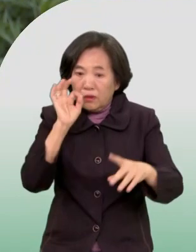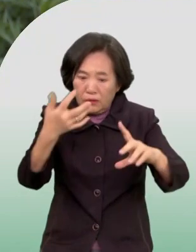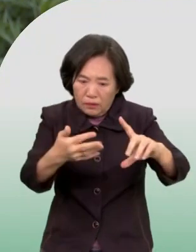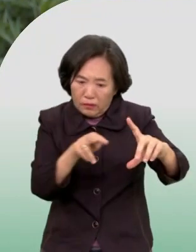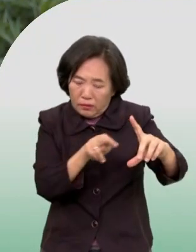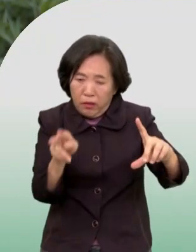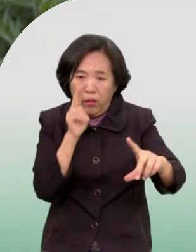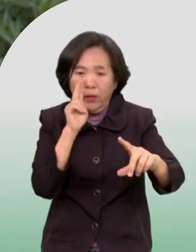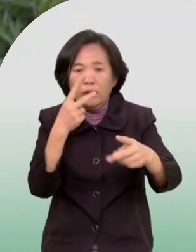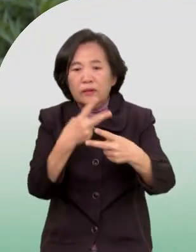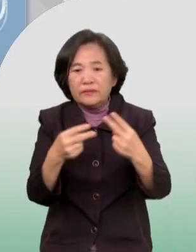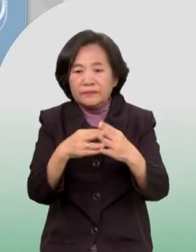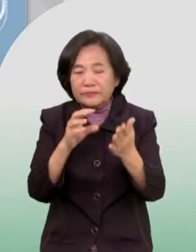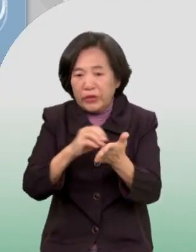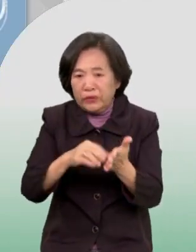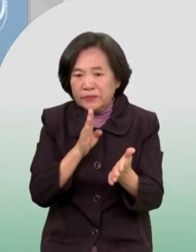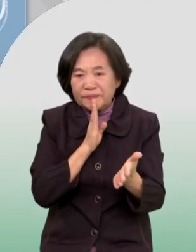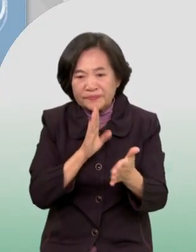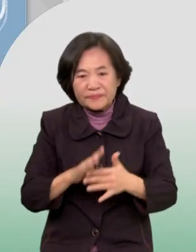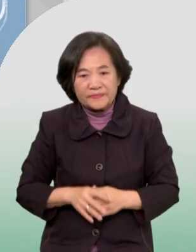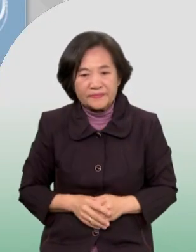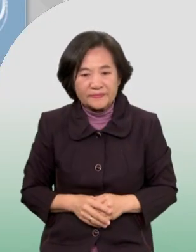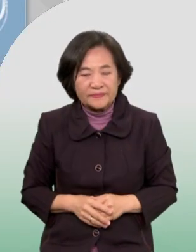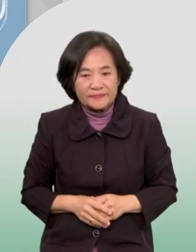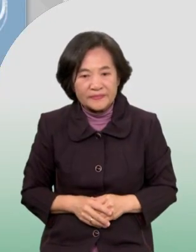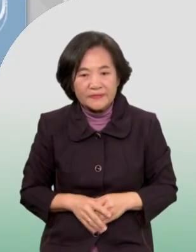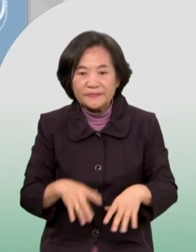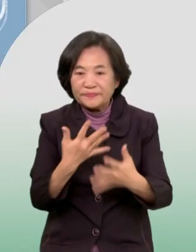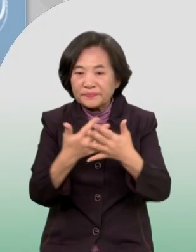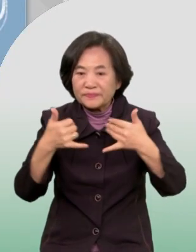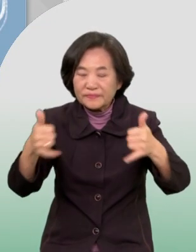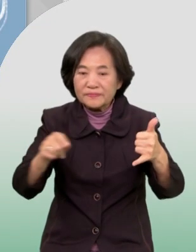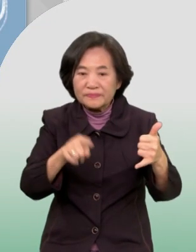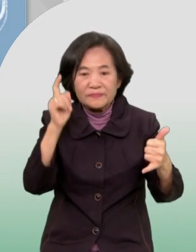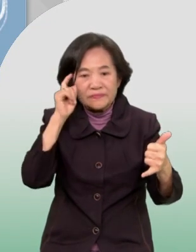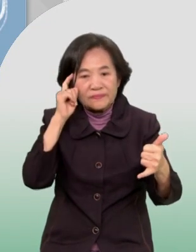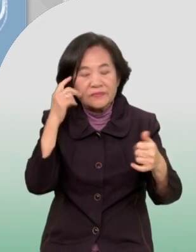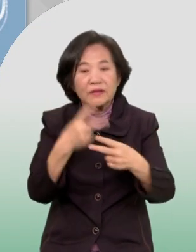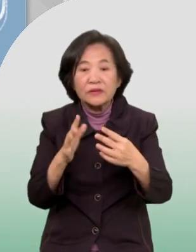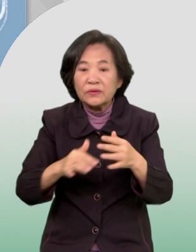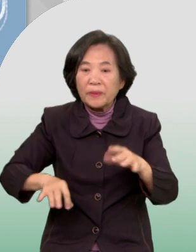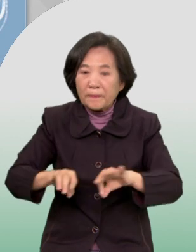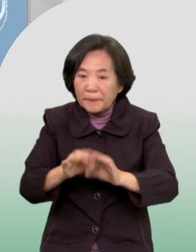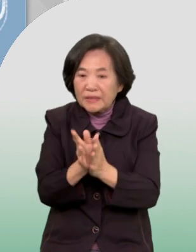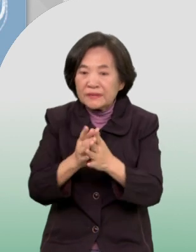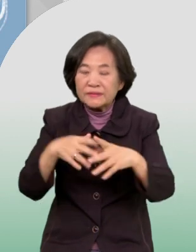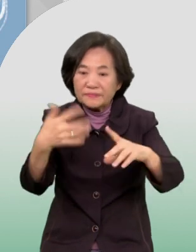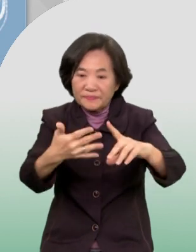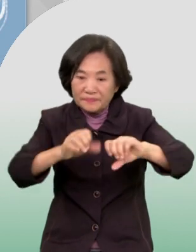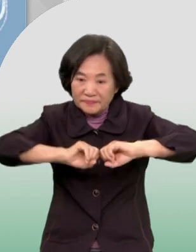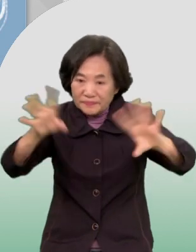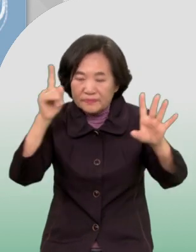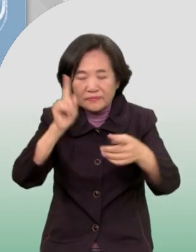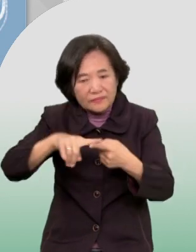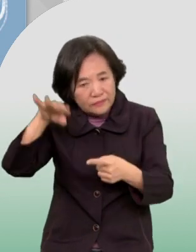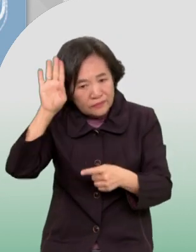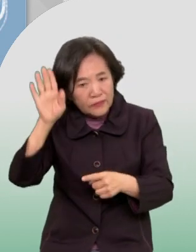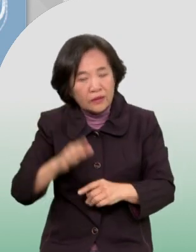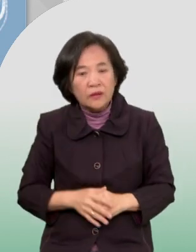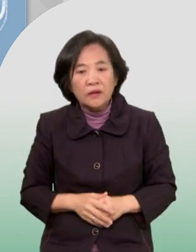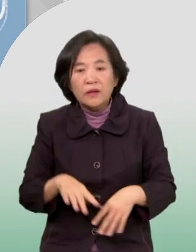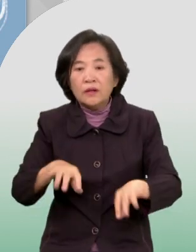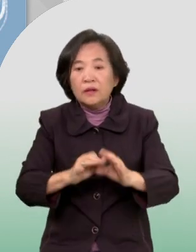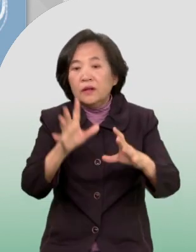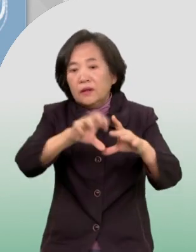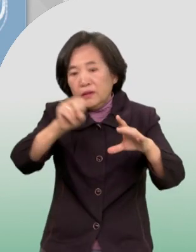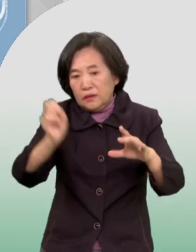为老多也就会客家话嘅事。 苗如芳大家警觉，下边飞马过节嘅田面书方法文非是你，各位听论客